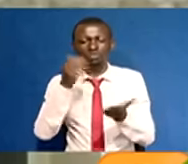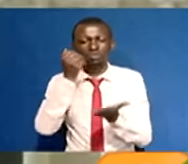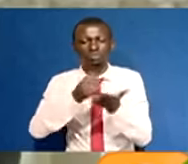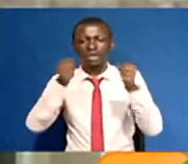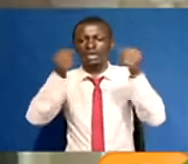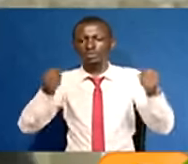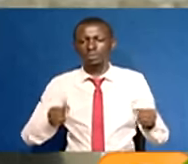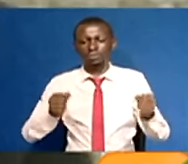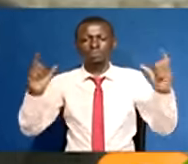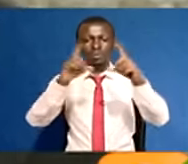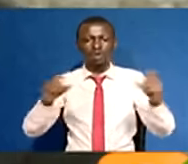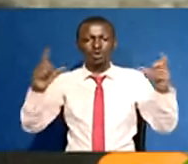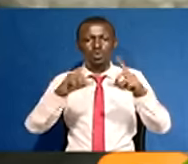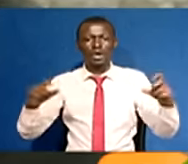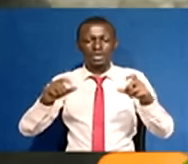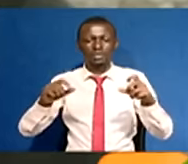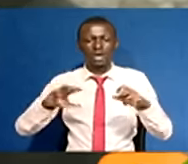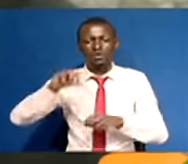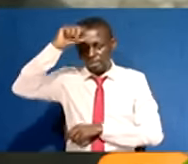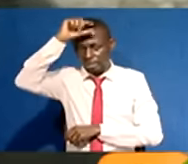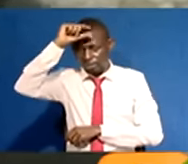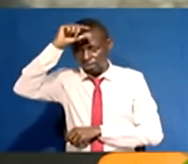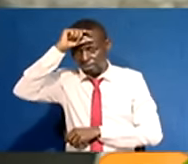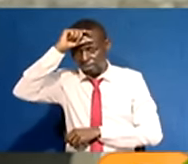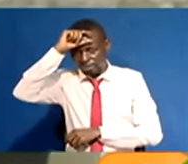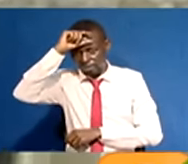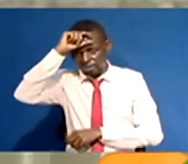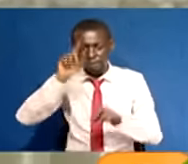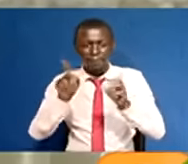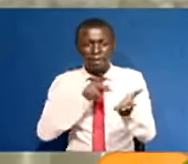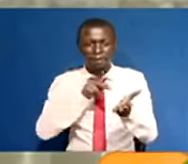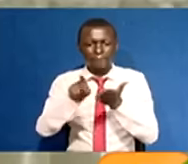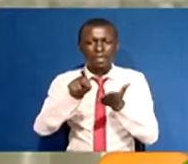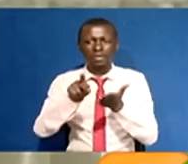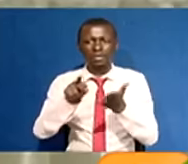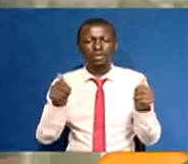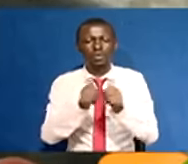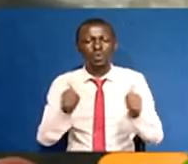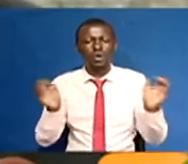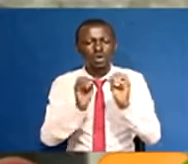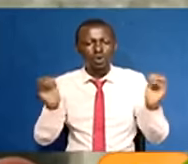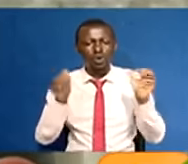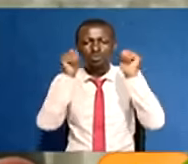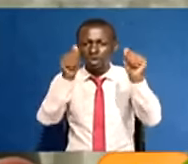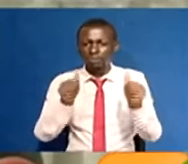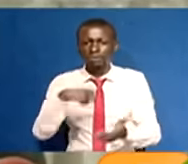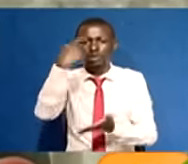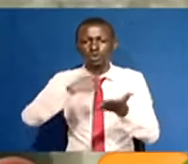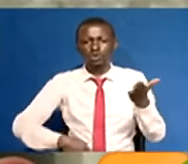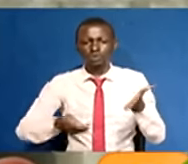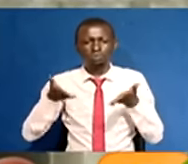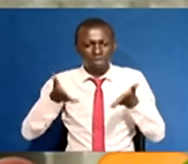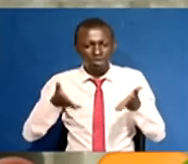tukiongelea mambo ya serikali ya ugatuzi, ati na hatukununua hiyo matangazo vizuri. Mimi nawaambia hapa, nikiwa